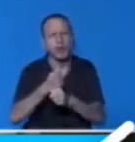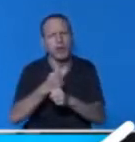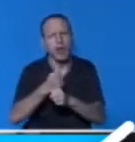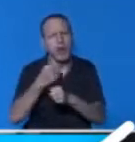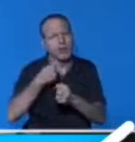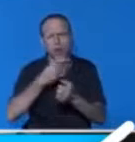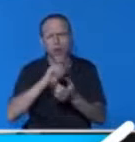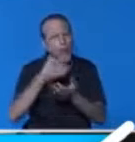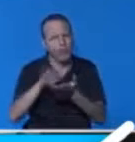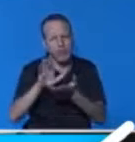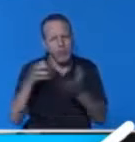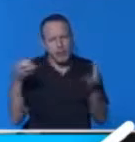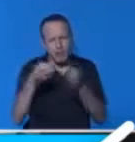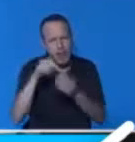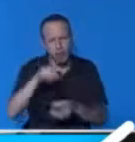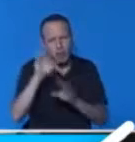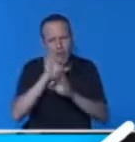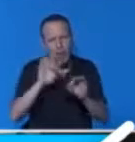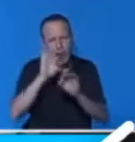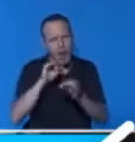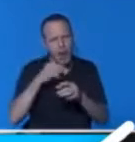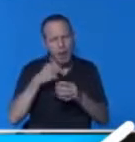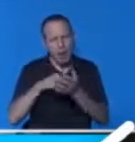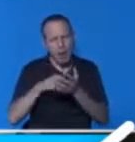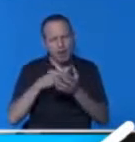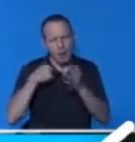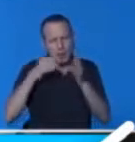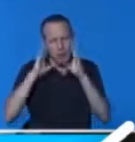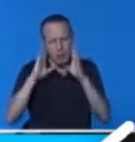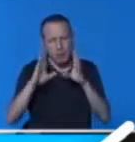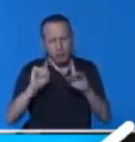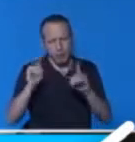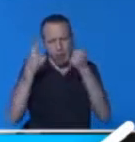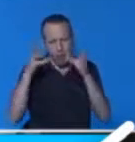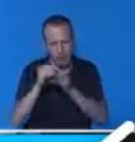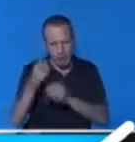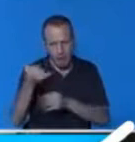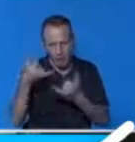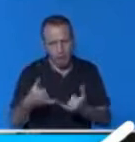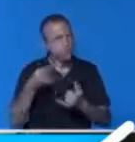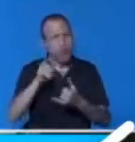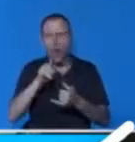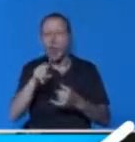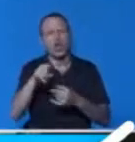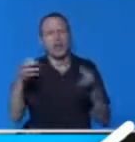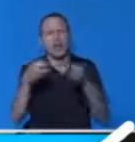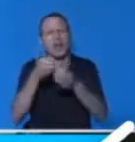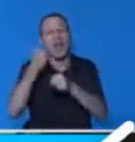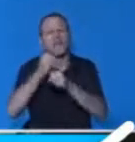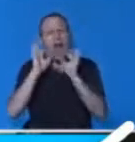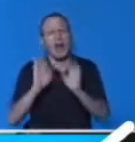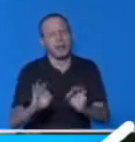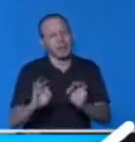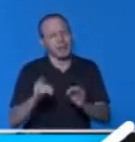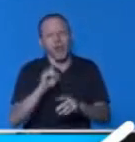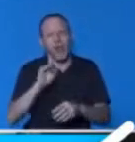על המפלגה הזאת לקרב. משום שאני באמת ובתמים מאמינה שמה שקורה איתה היום, לא זאת מפלגת העבודה האמיתית, זה לא מה